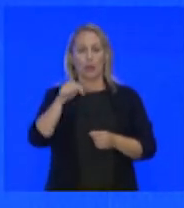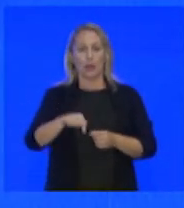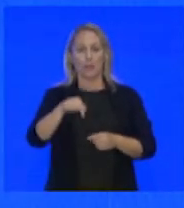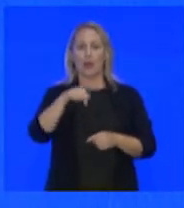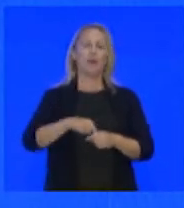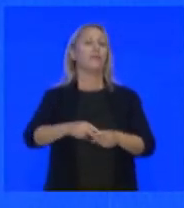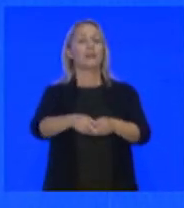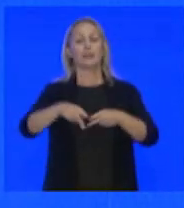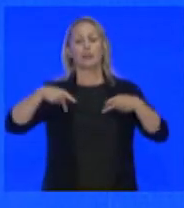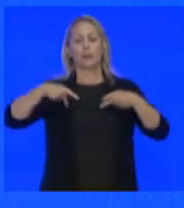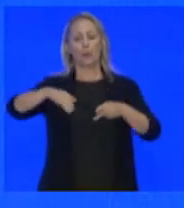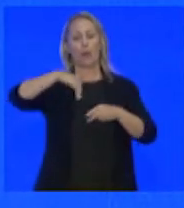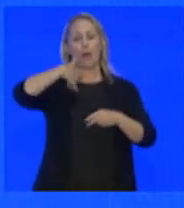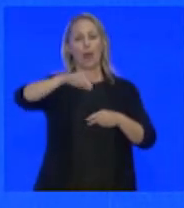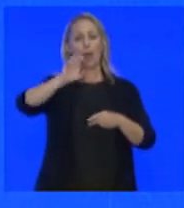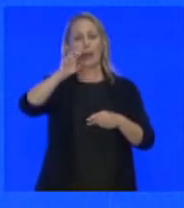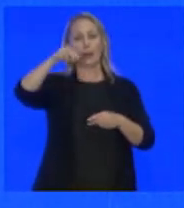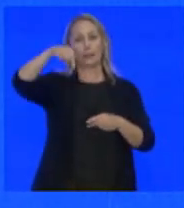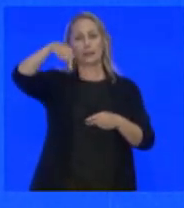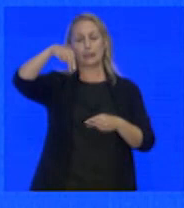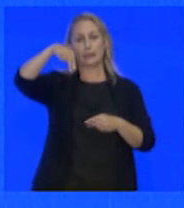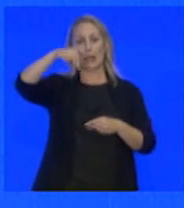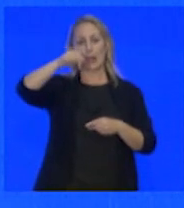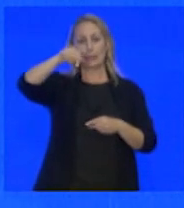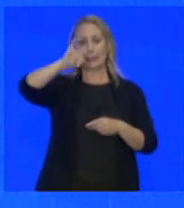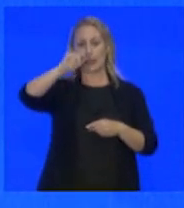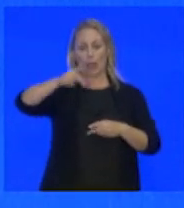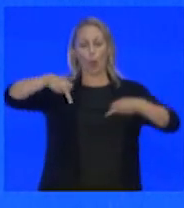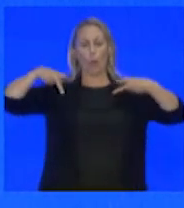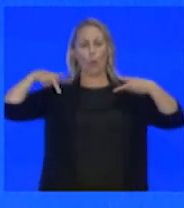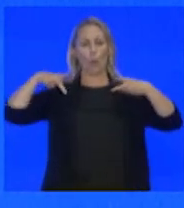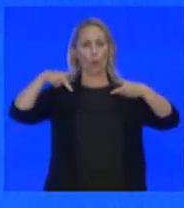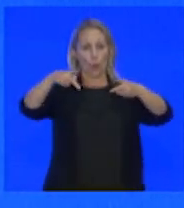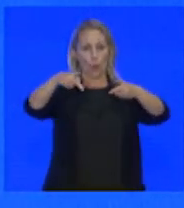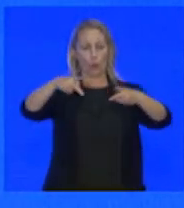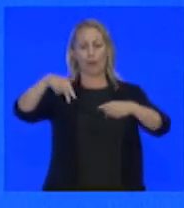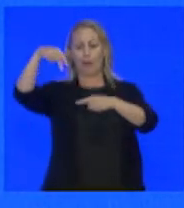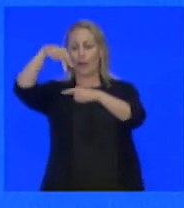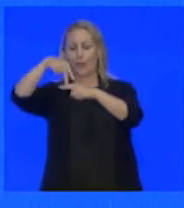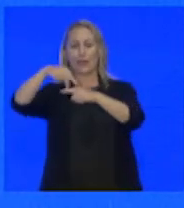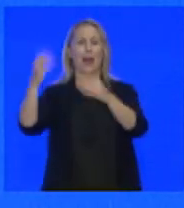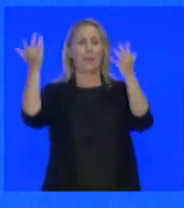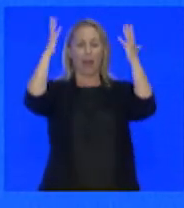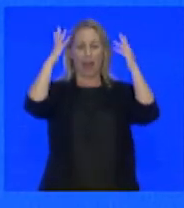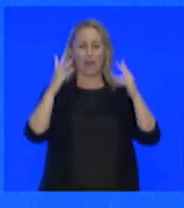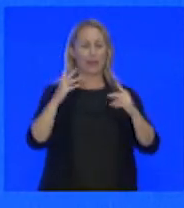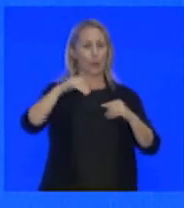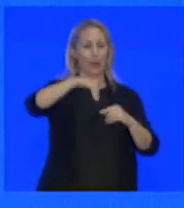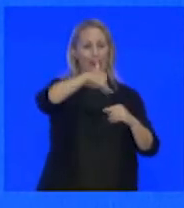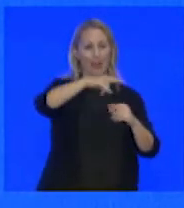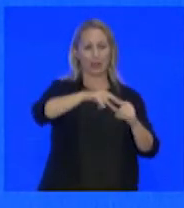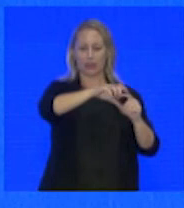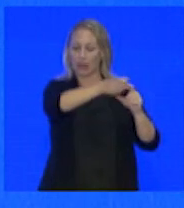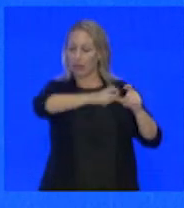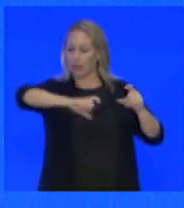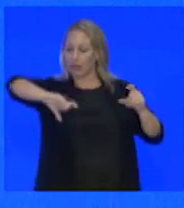της Εγνατίας Οδού. Ο δρόμος Δράμας Αμφίπολης Εγνατίας έχει μελετηθεί